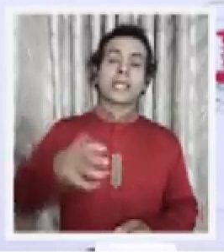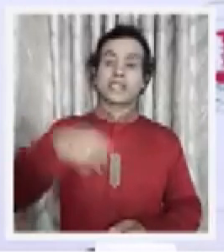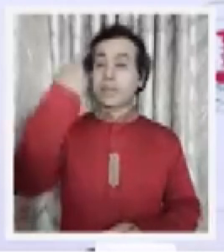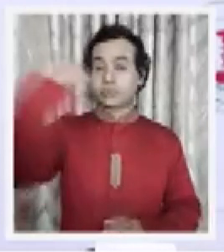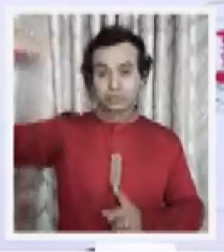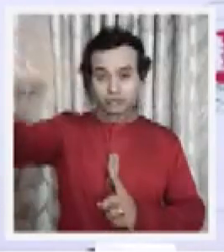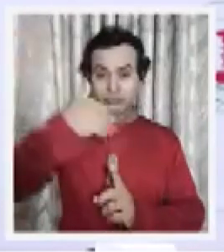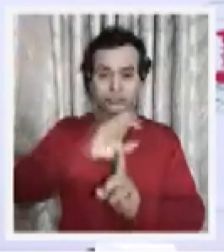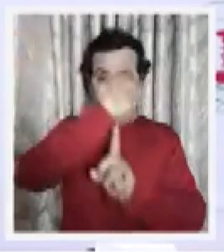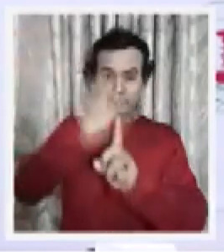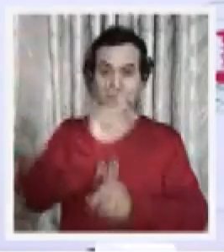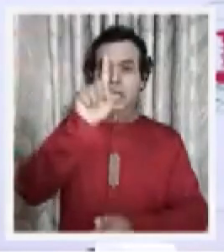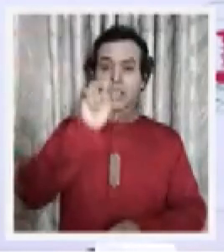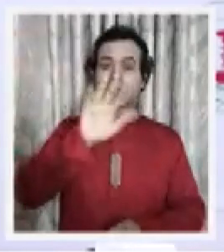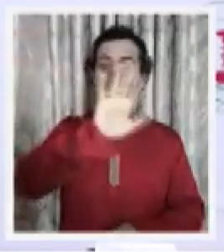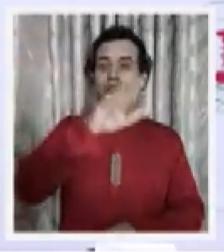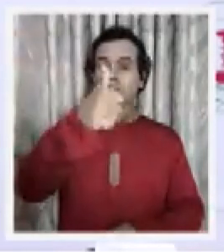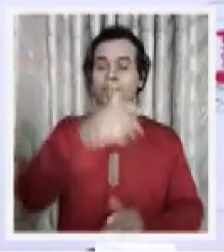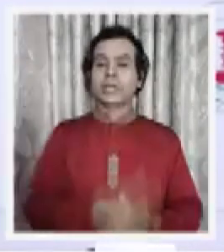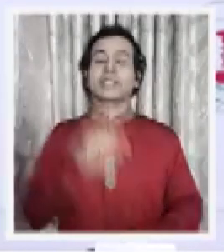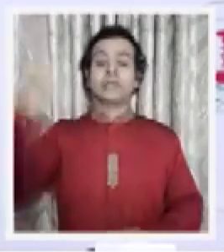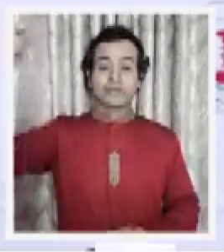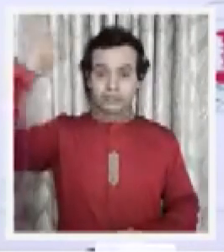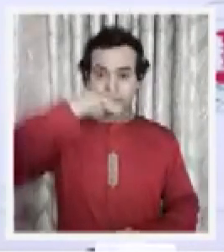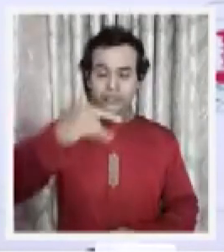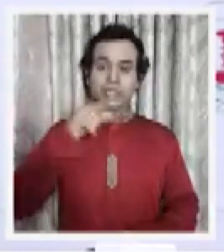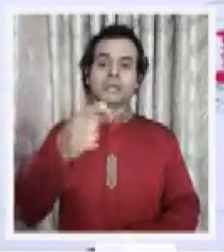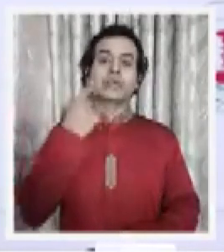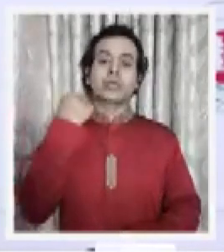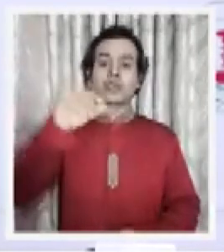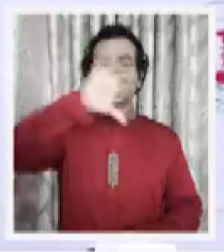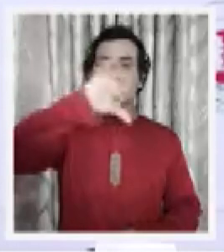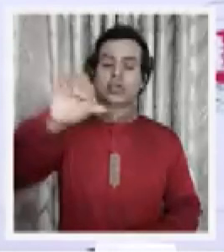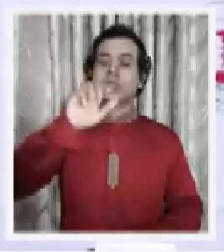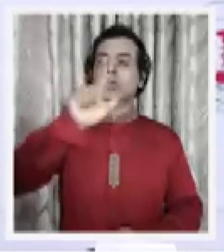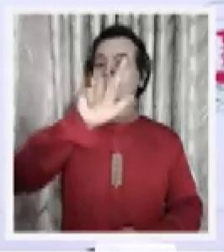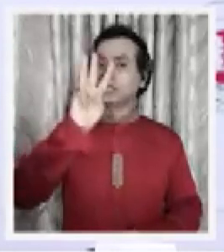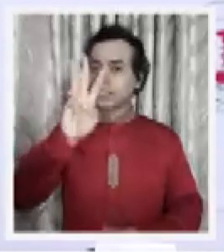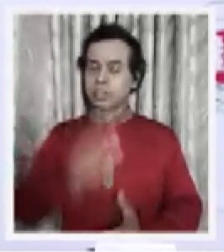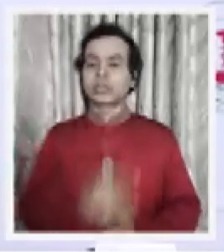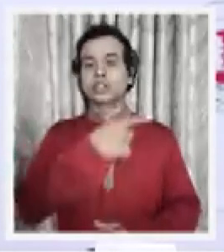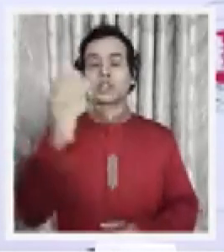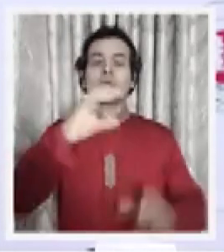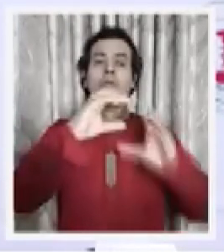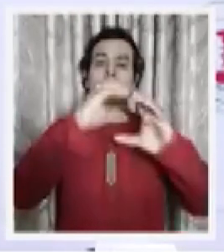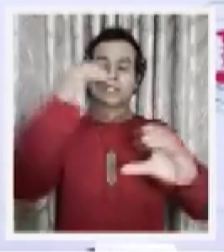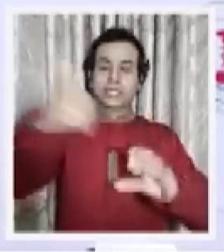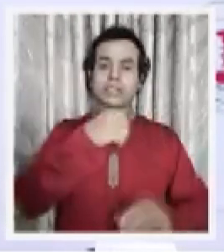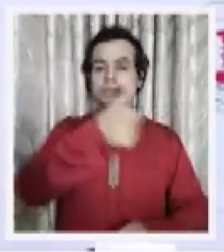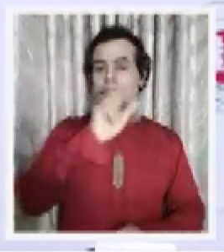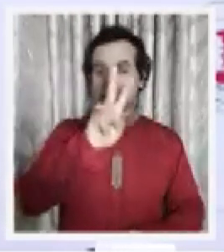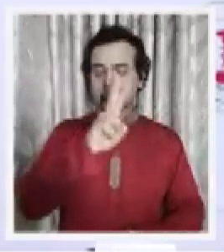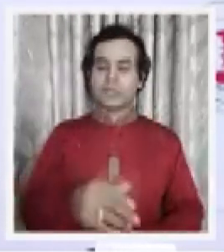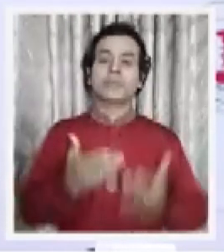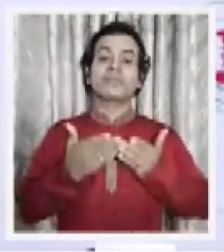24 ঘন্টায় স্ক্রিনিং করা হয়েছে 1,056 জনকে, এর মধ্যে 3টি আন্তর্জাতিক বিমানবন্দরে 973 জন, সকল স্থল